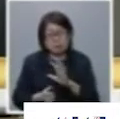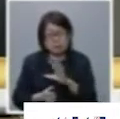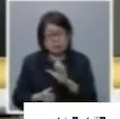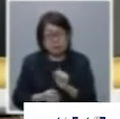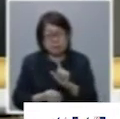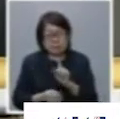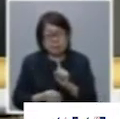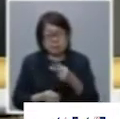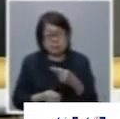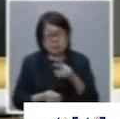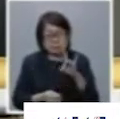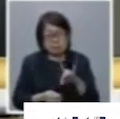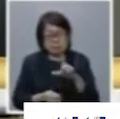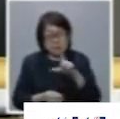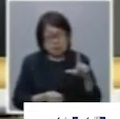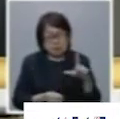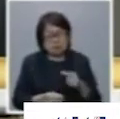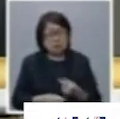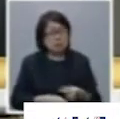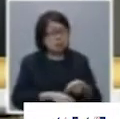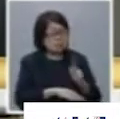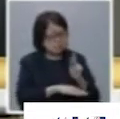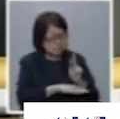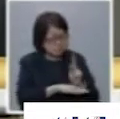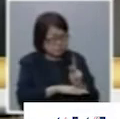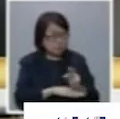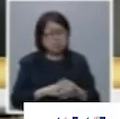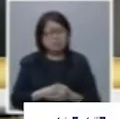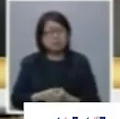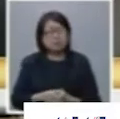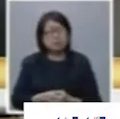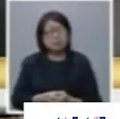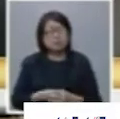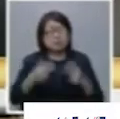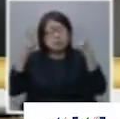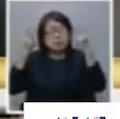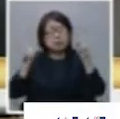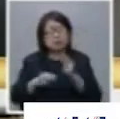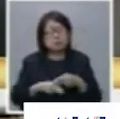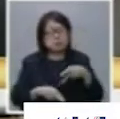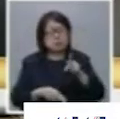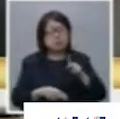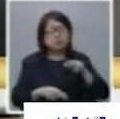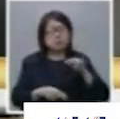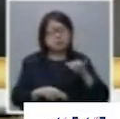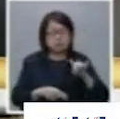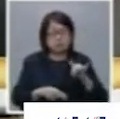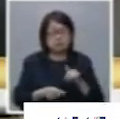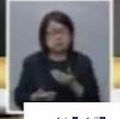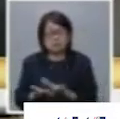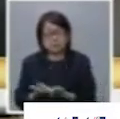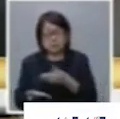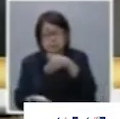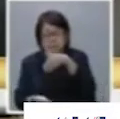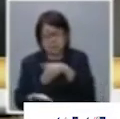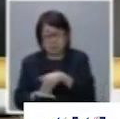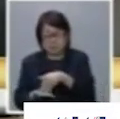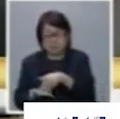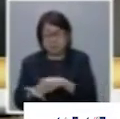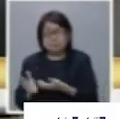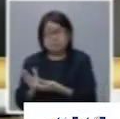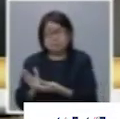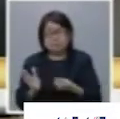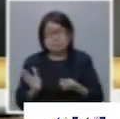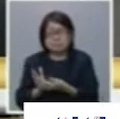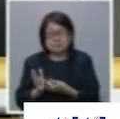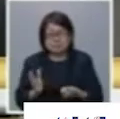518,000 ล้านท่านประธานครับท่านประยุทธ์จันทร์โอชาได้ใช้งบกลาง